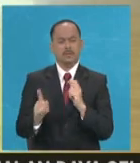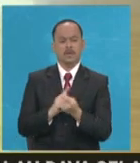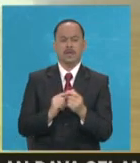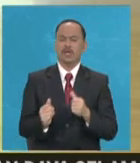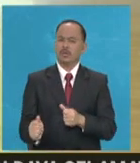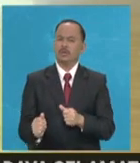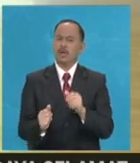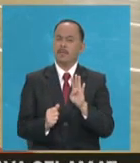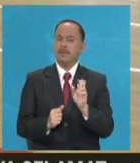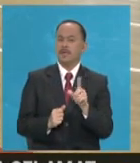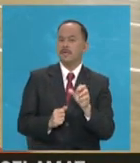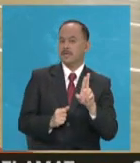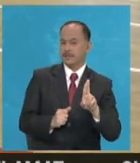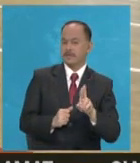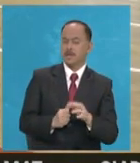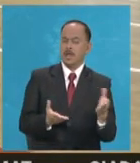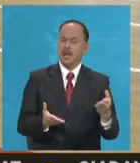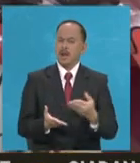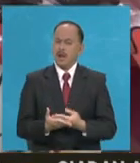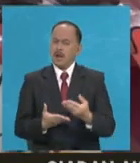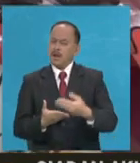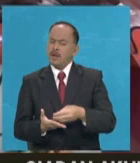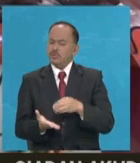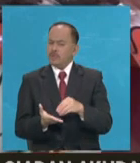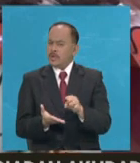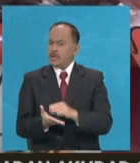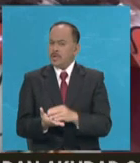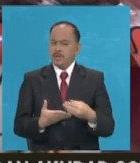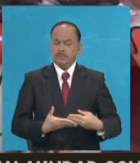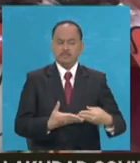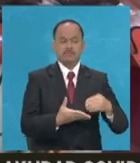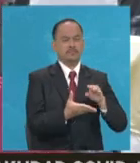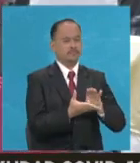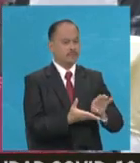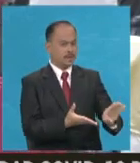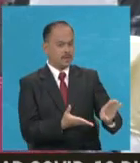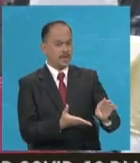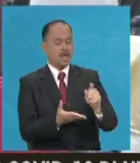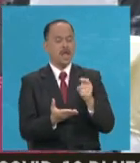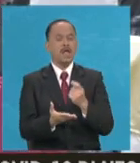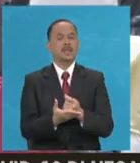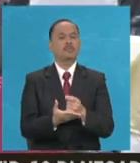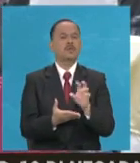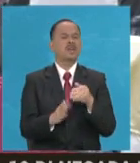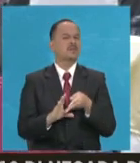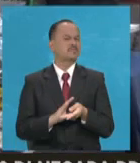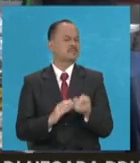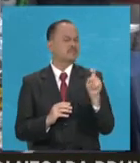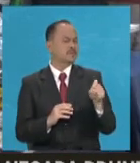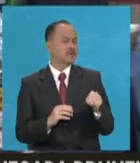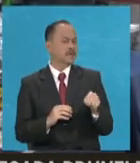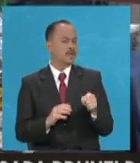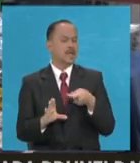bazara tersebut sebagian kutipan dari hasil jualan akan disalurkan kepada tabung yang memerlukan seperti